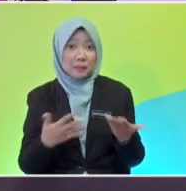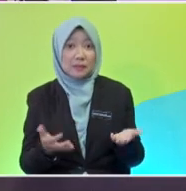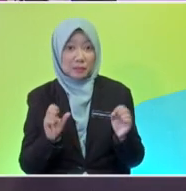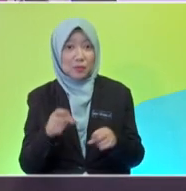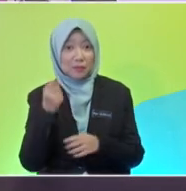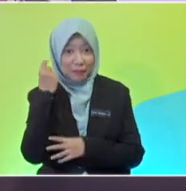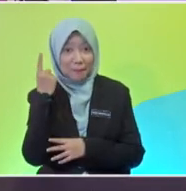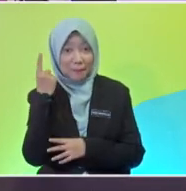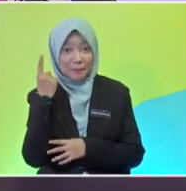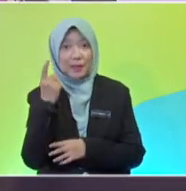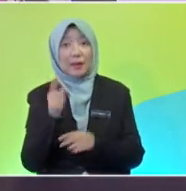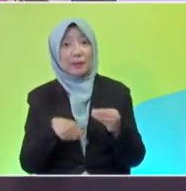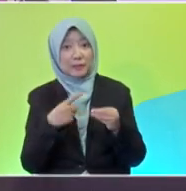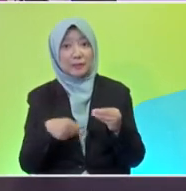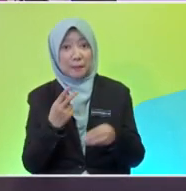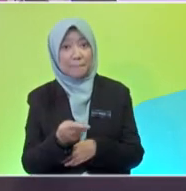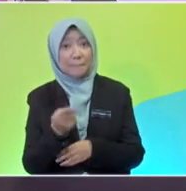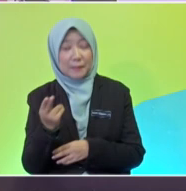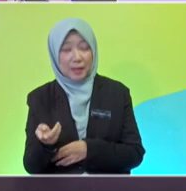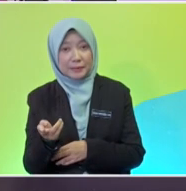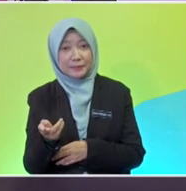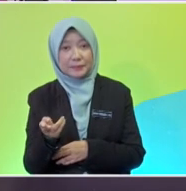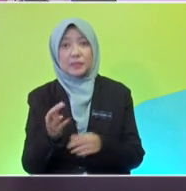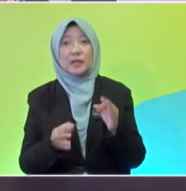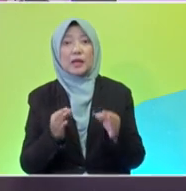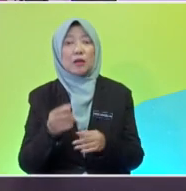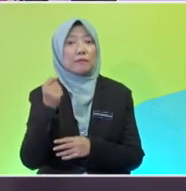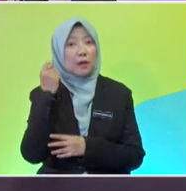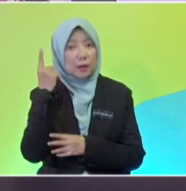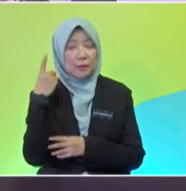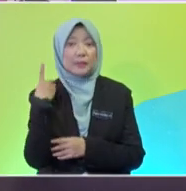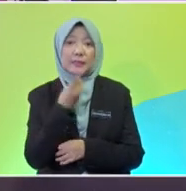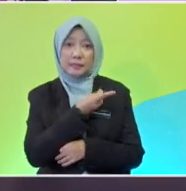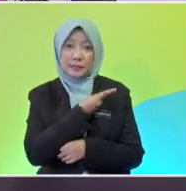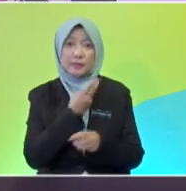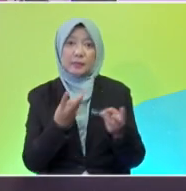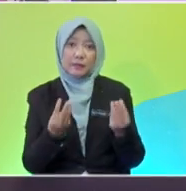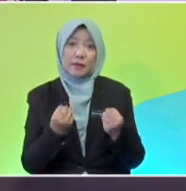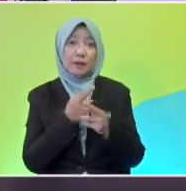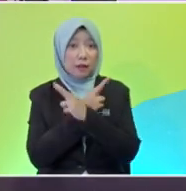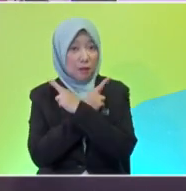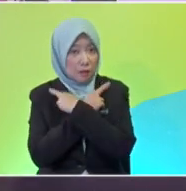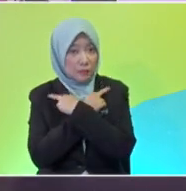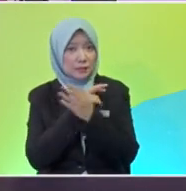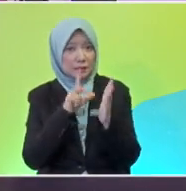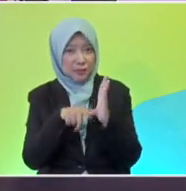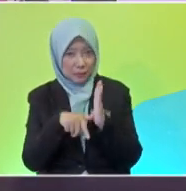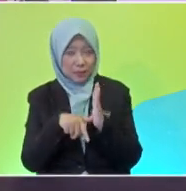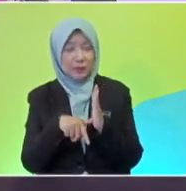tentang bahaya larut dan juga tidak larut kalau paham kita tidak benci berhak terlebih dahulu tapi jangan kemana-mana